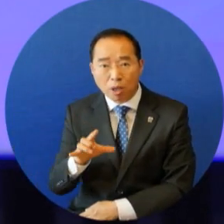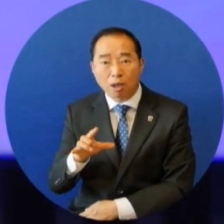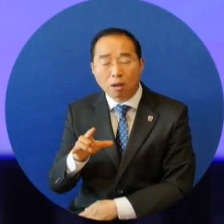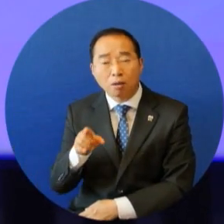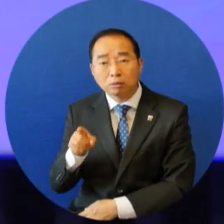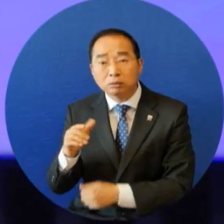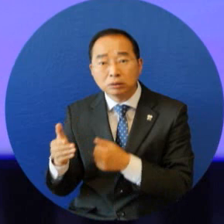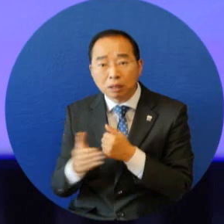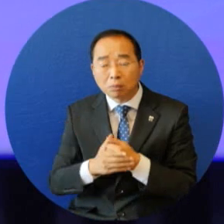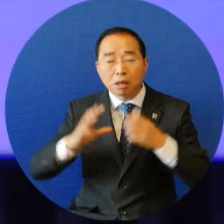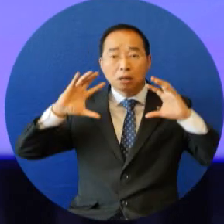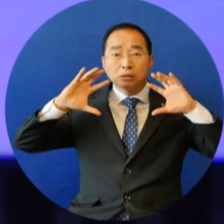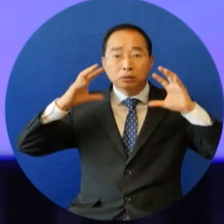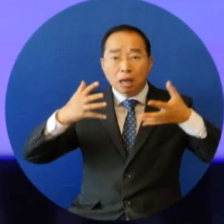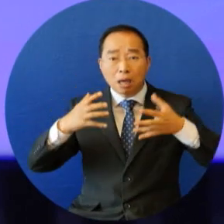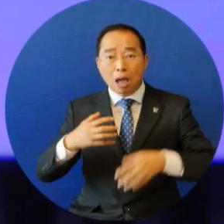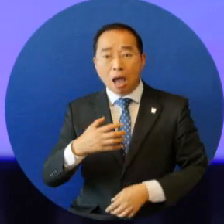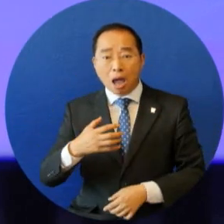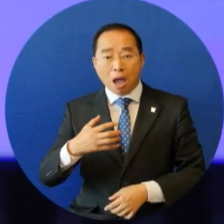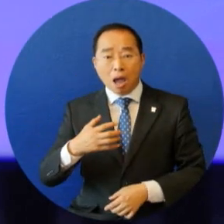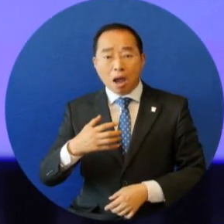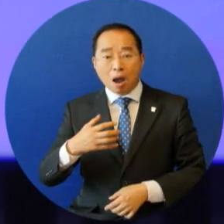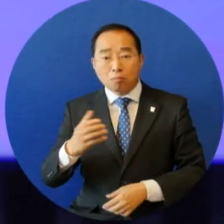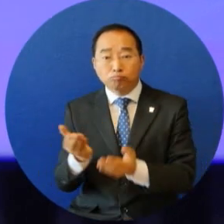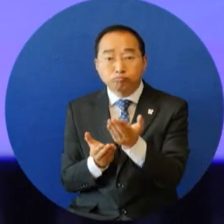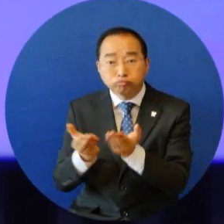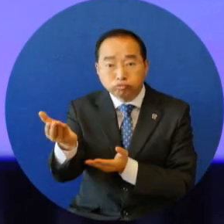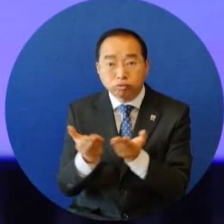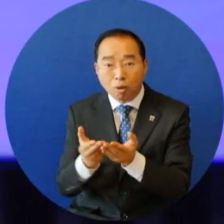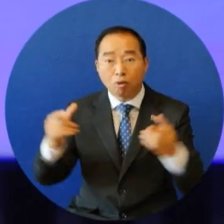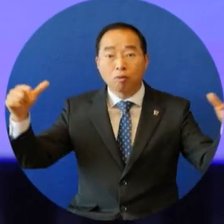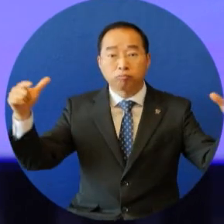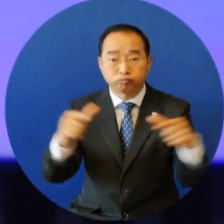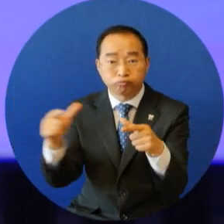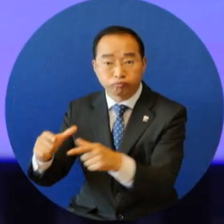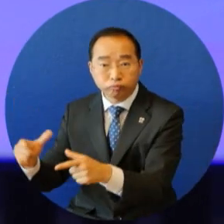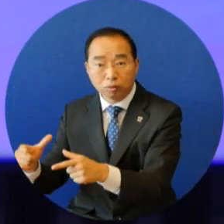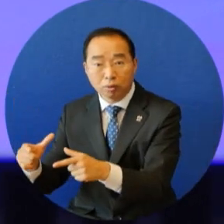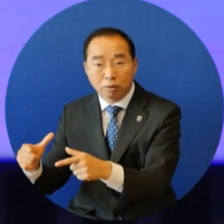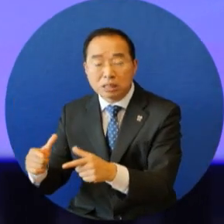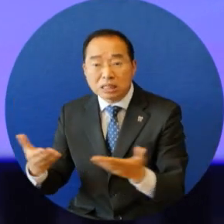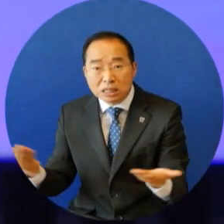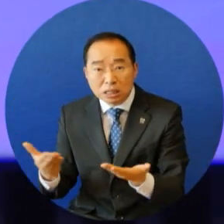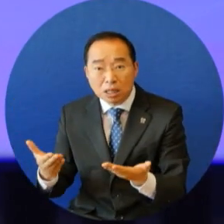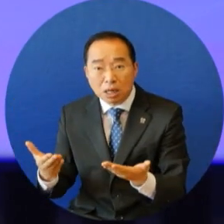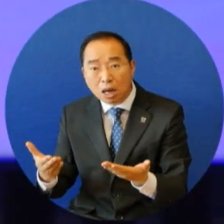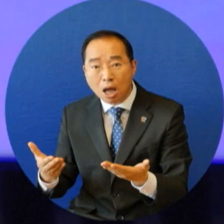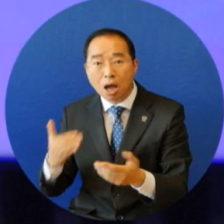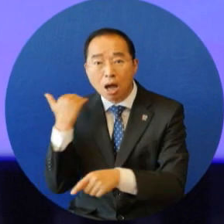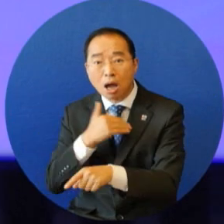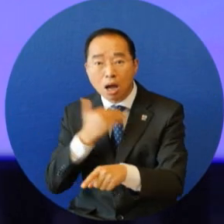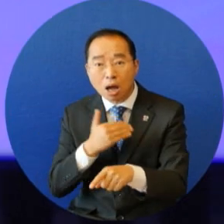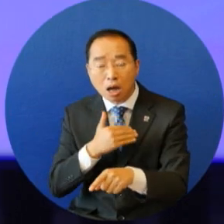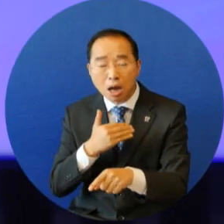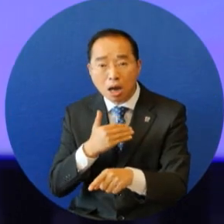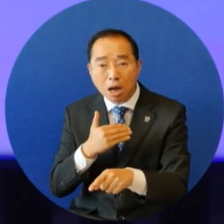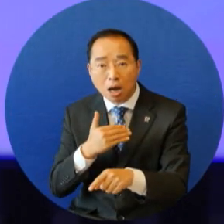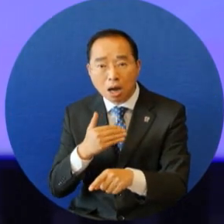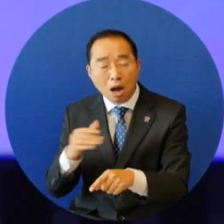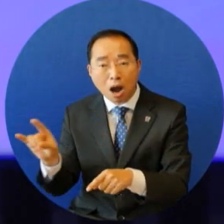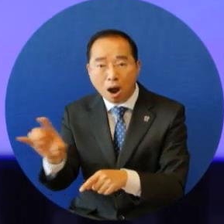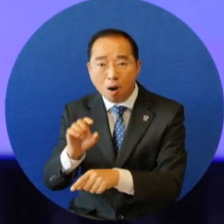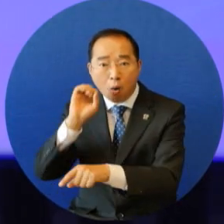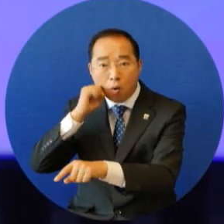제한되고 그 통해 세계 무역이 급속하게 줄어들고 그다음에 일자리들을 많이 잃어서 개인들이